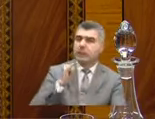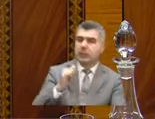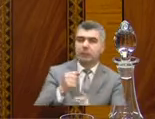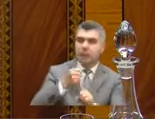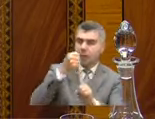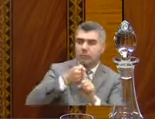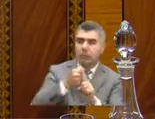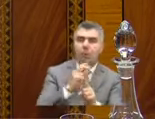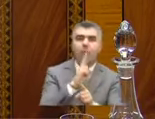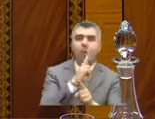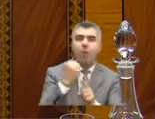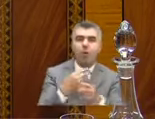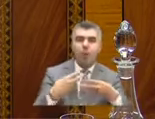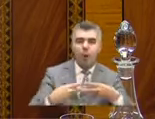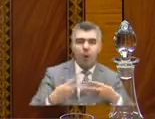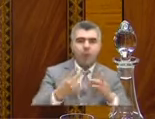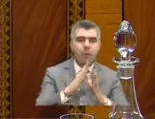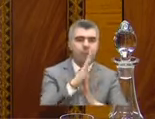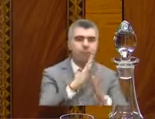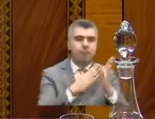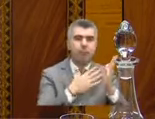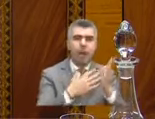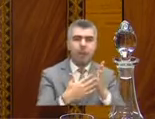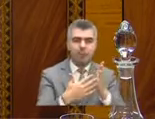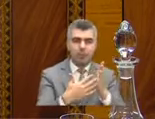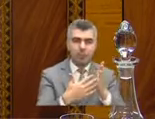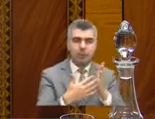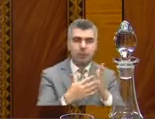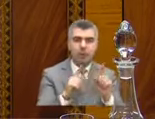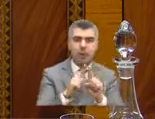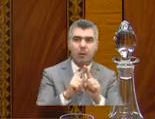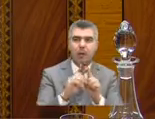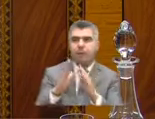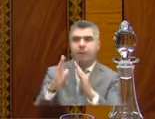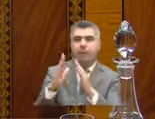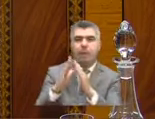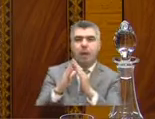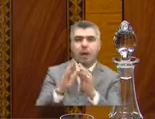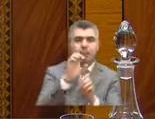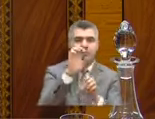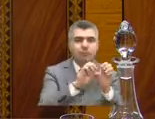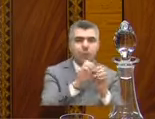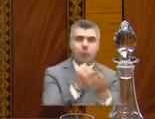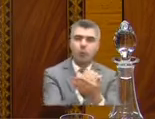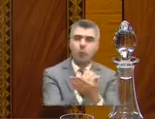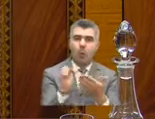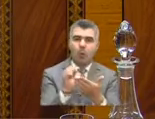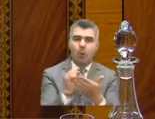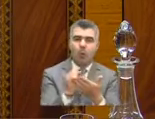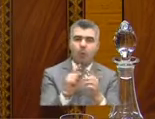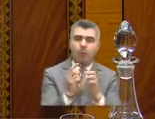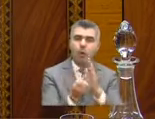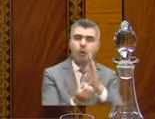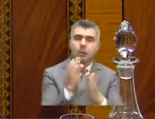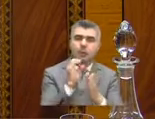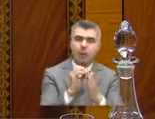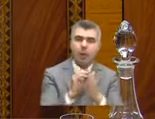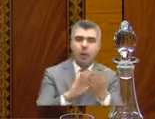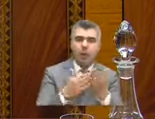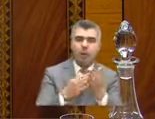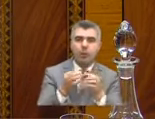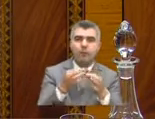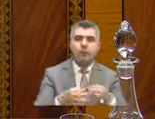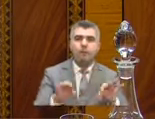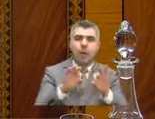تنزيل البرامج الرامية إلى القضاء على كل أشكال السكن الغير لائق وتحسين ظروف عيش